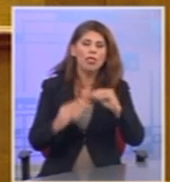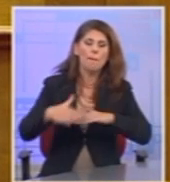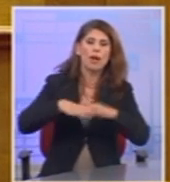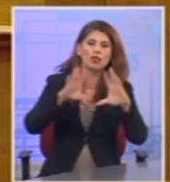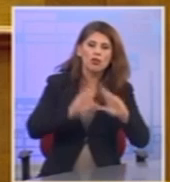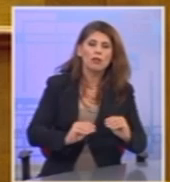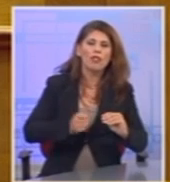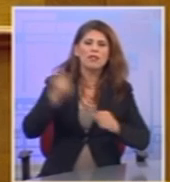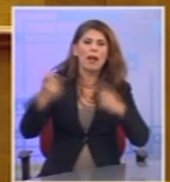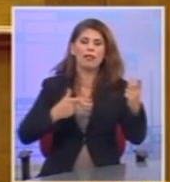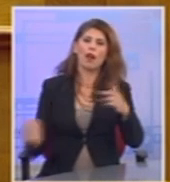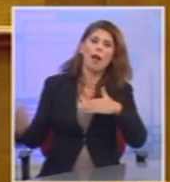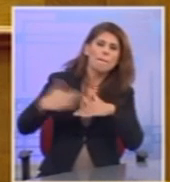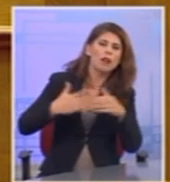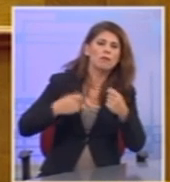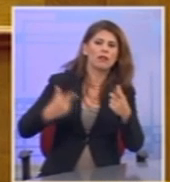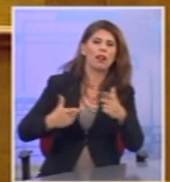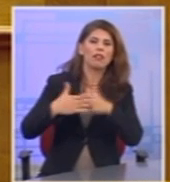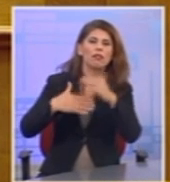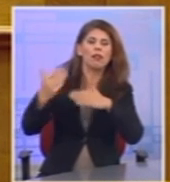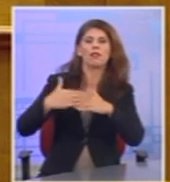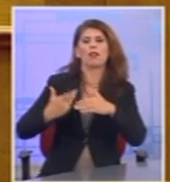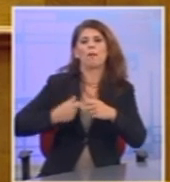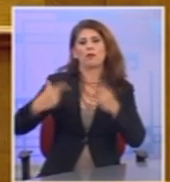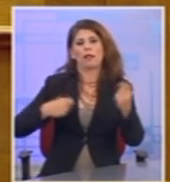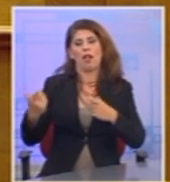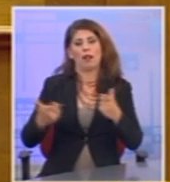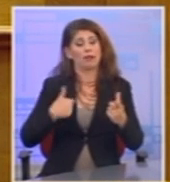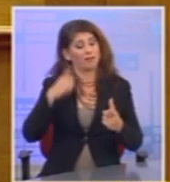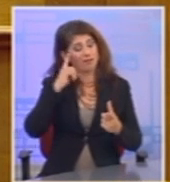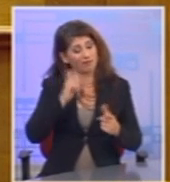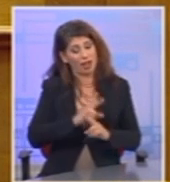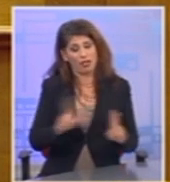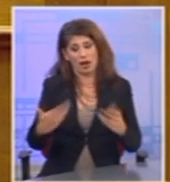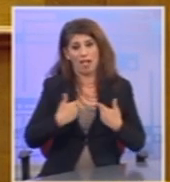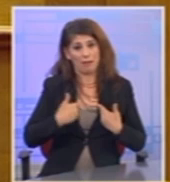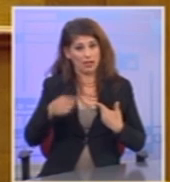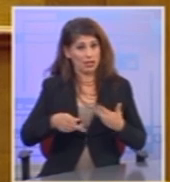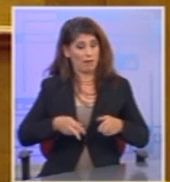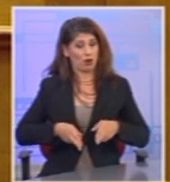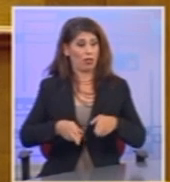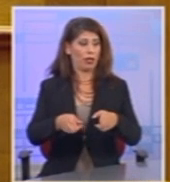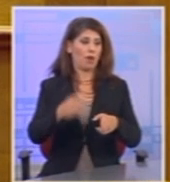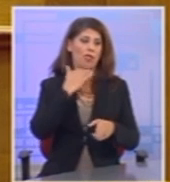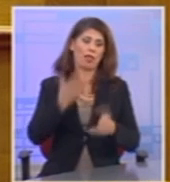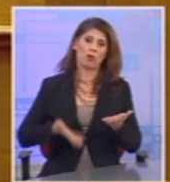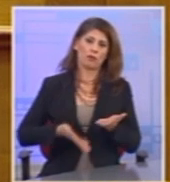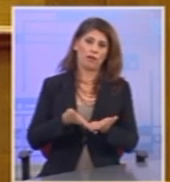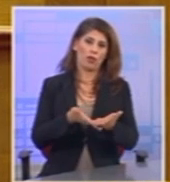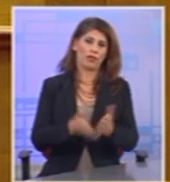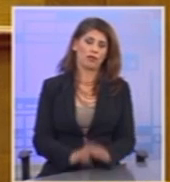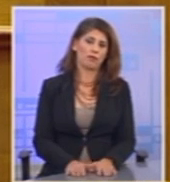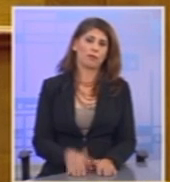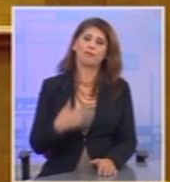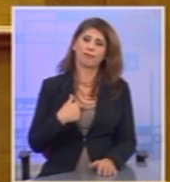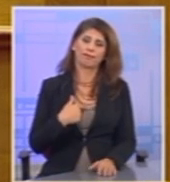σπατάλι. Είναι λοιπόν σαφές ότι εμείς σε αυτόν τον δρόμο δεν μπορούμε να είμαστε σύμμαχοι.